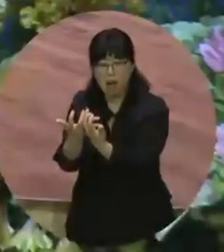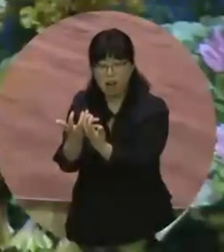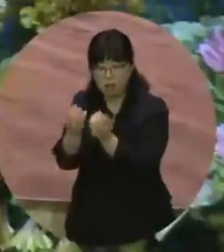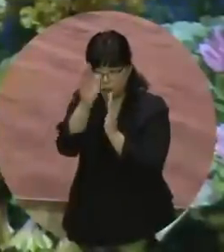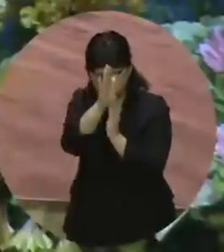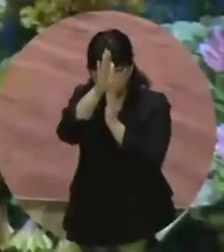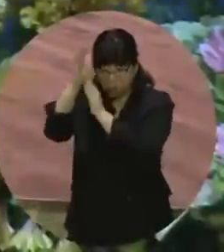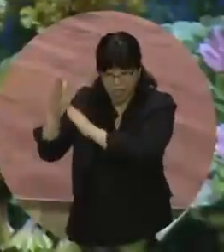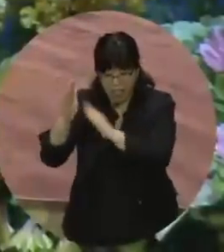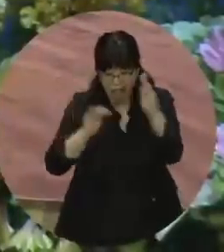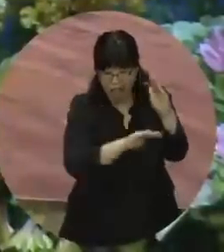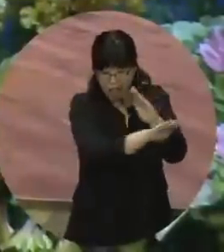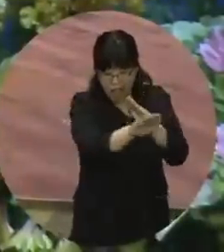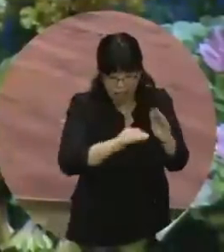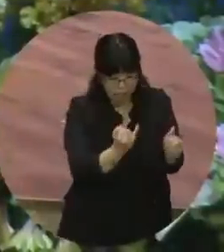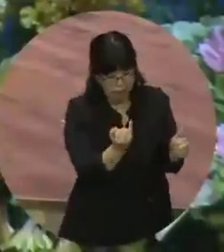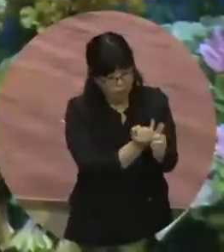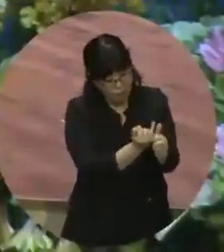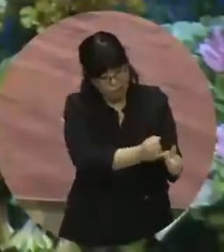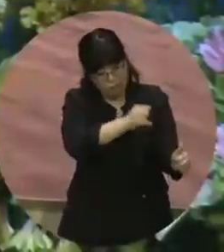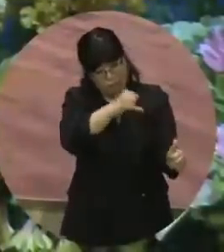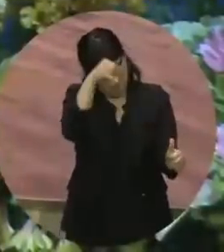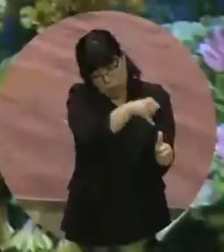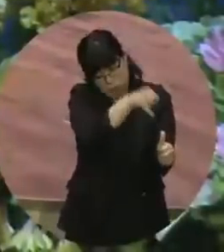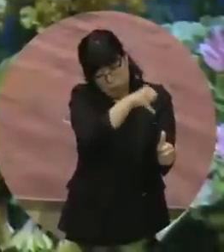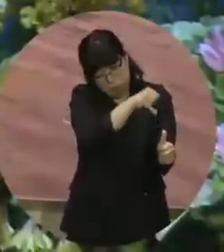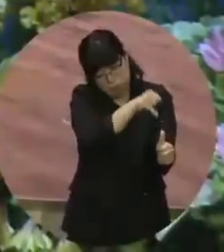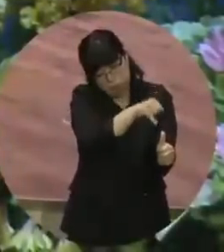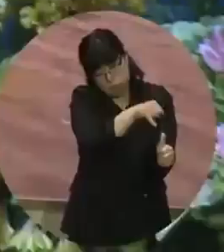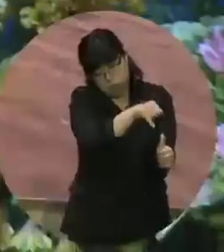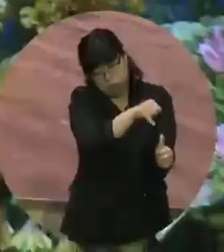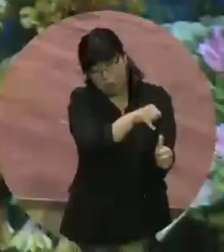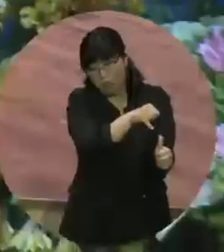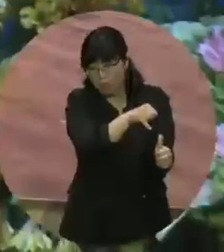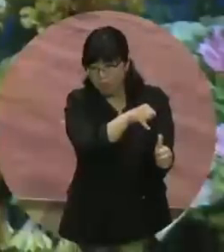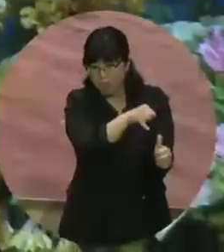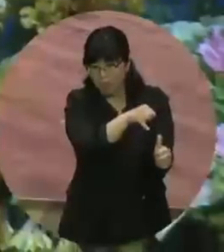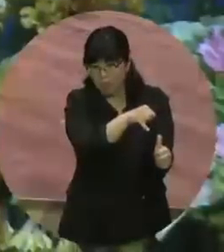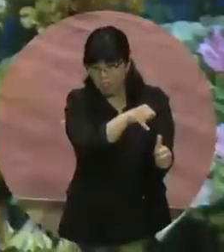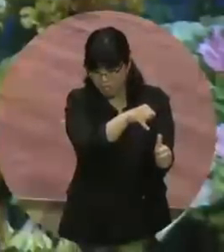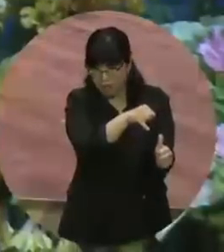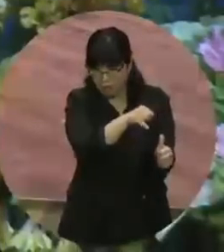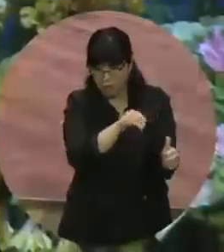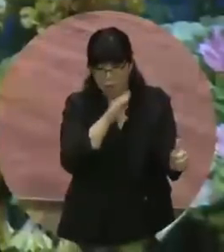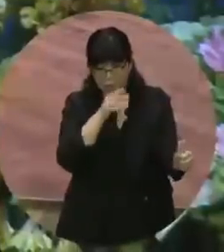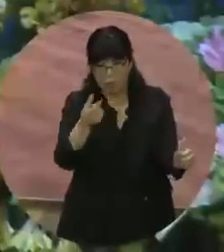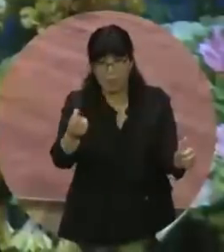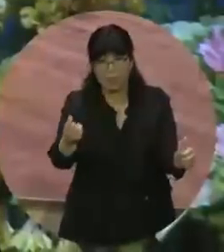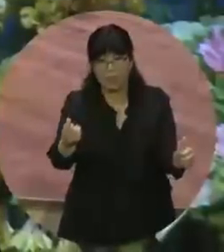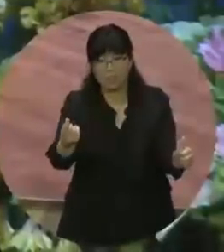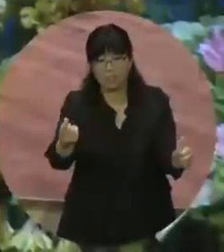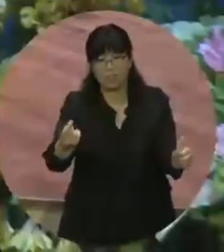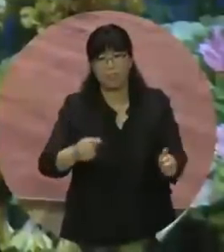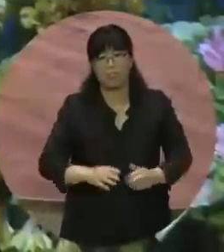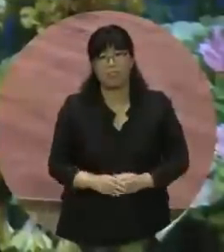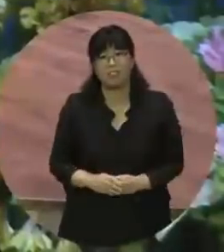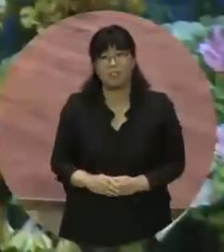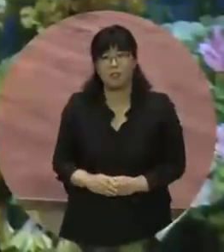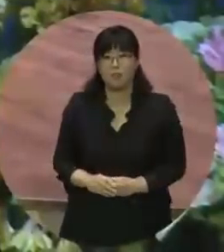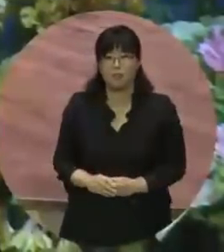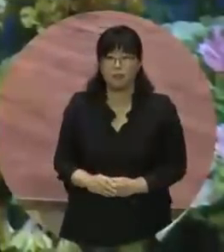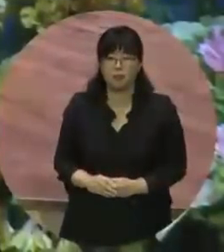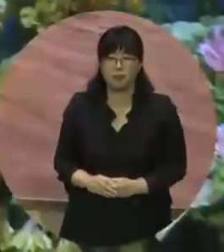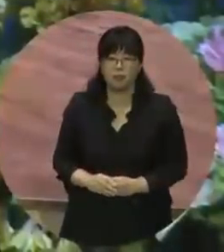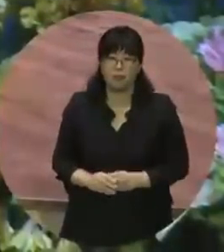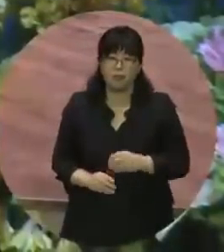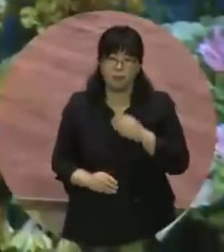남자들 별로 몇이 안 들어도 이 자리에 앉았는데. 그러니까 보세요. 그러니까 영적 싸움은요.